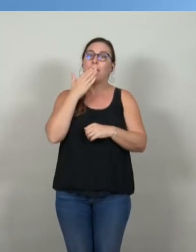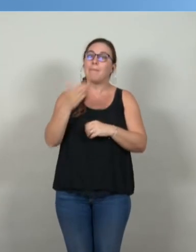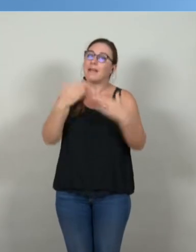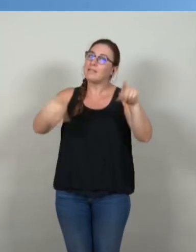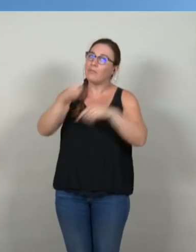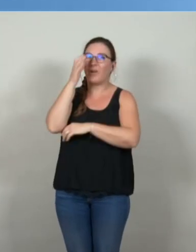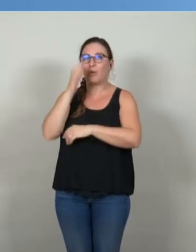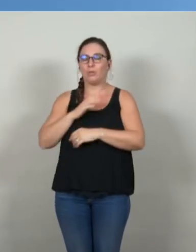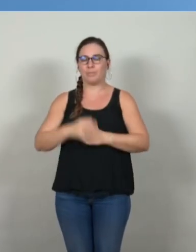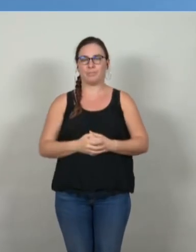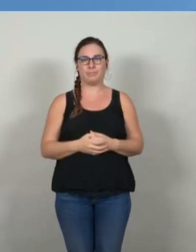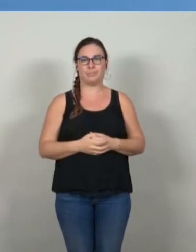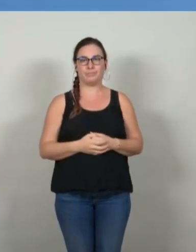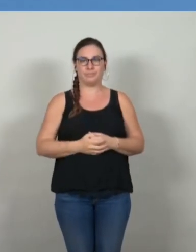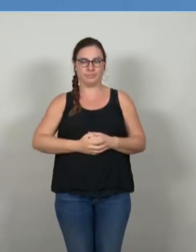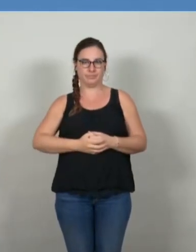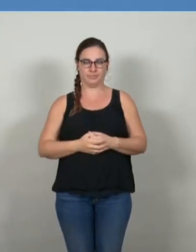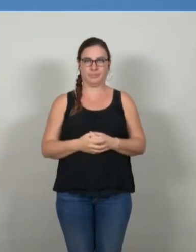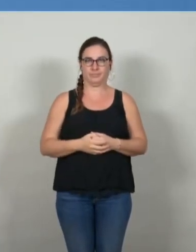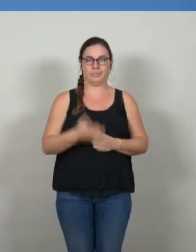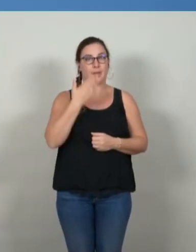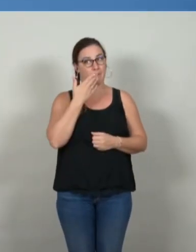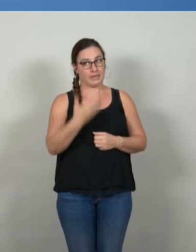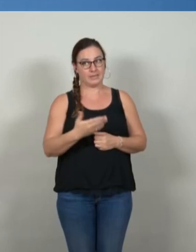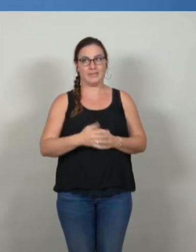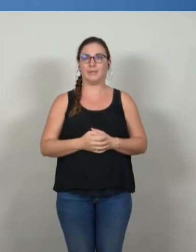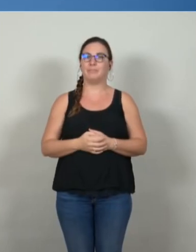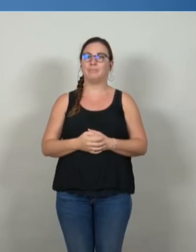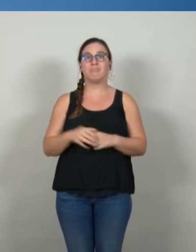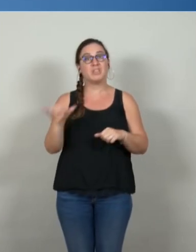écoute merci beaucoup Carignan